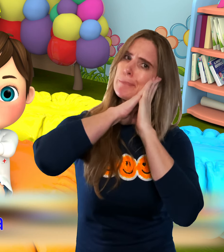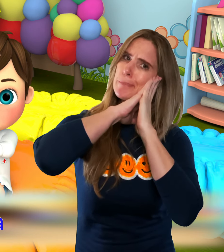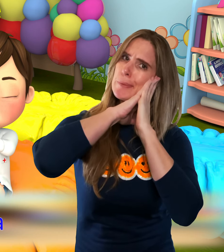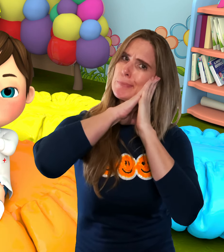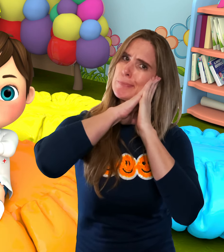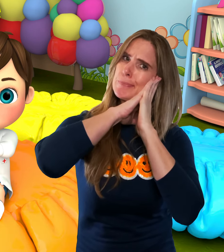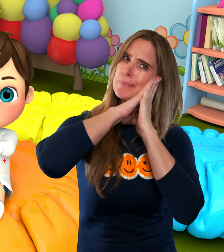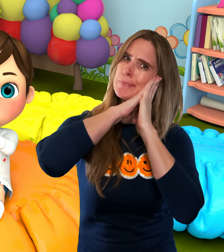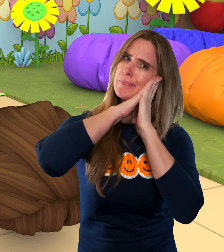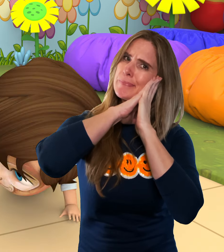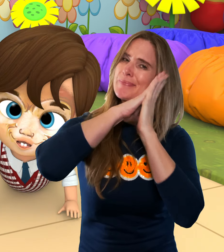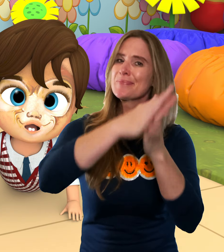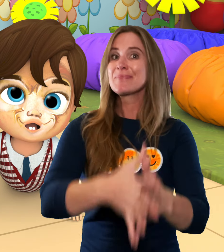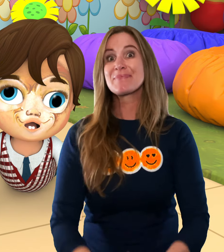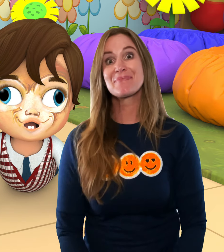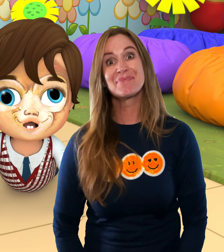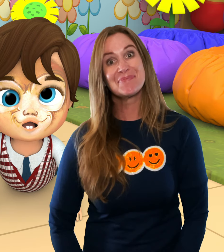た